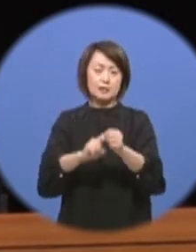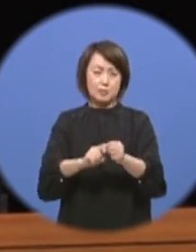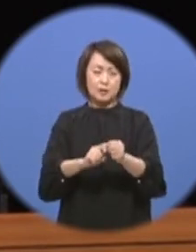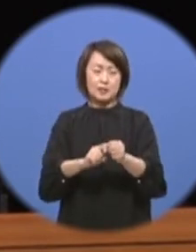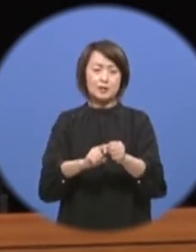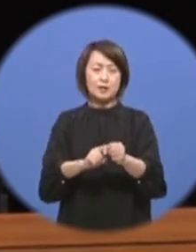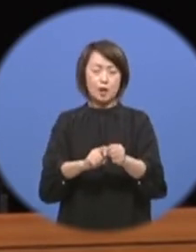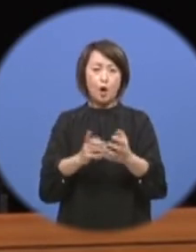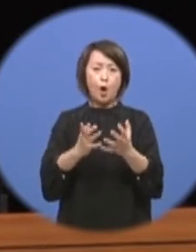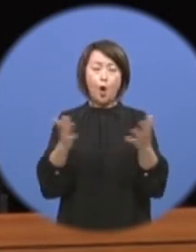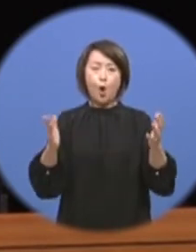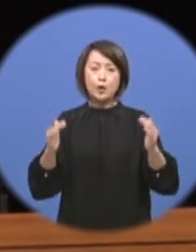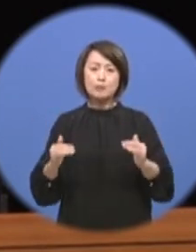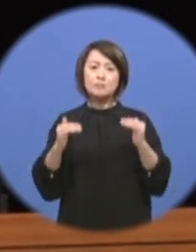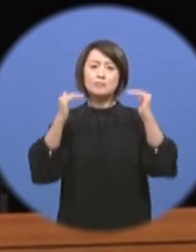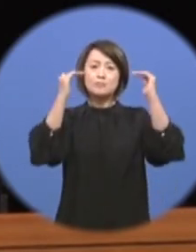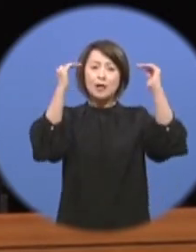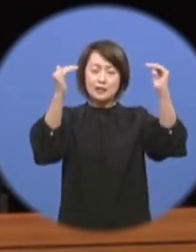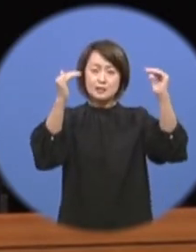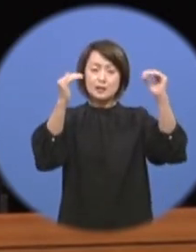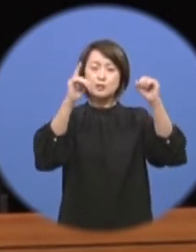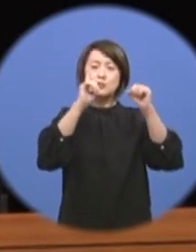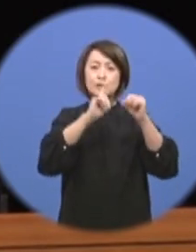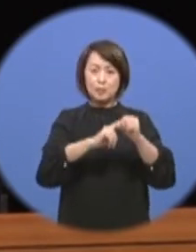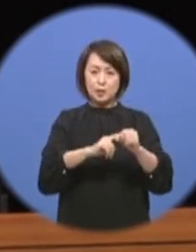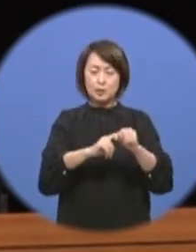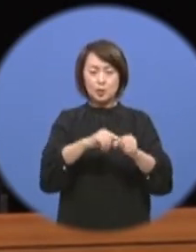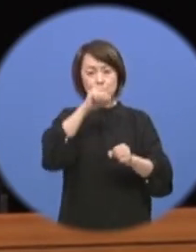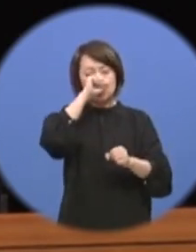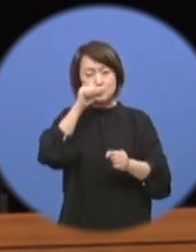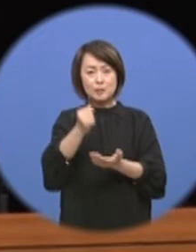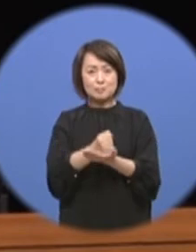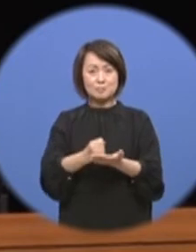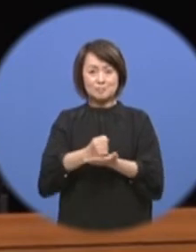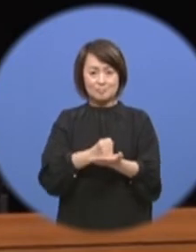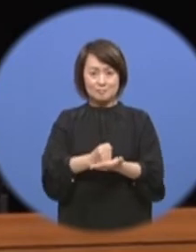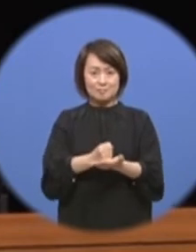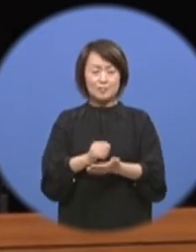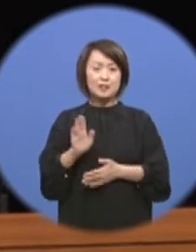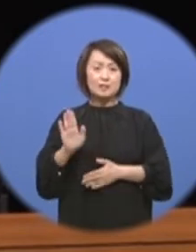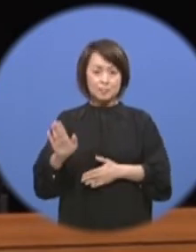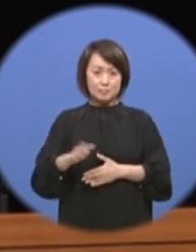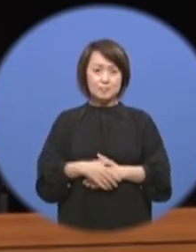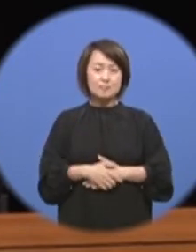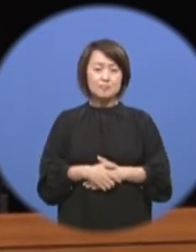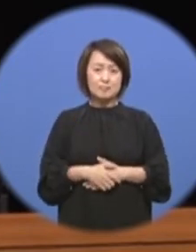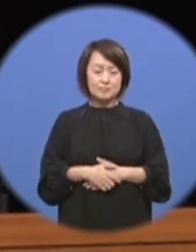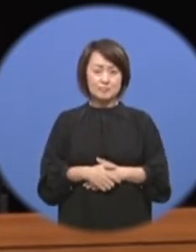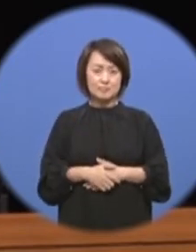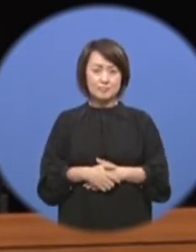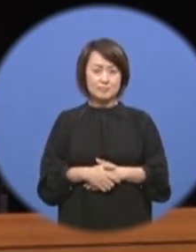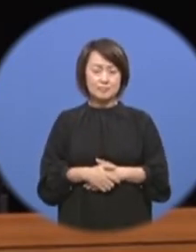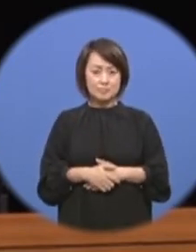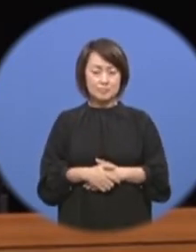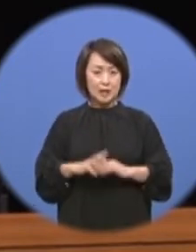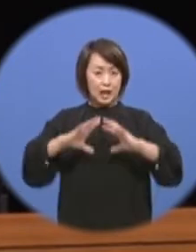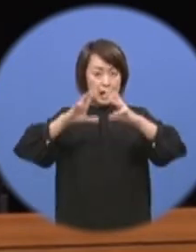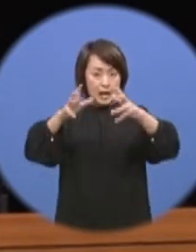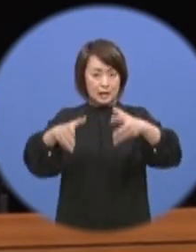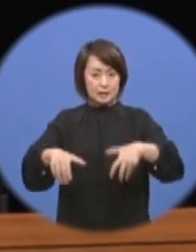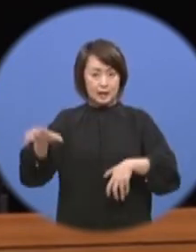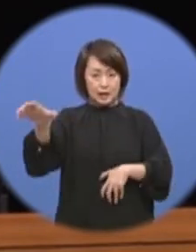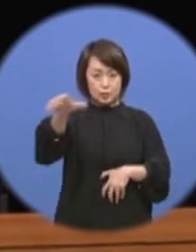大きく飛躍できる繊細宮のチャンスでもあります世界中